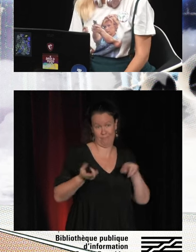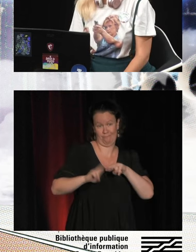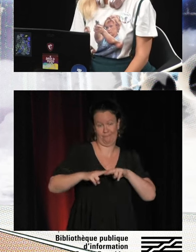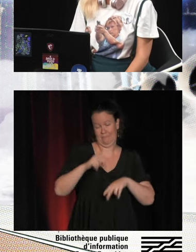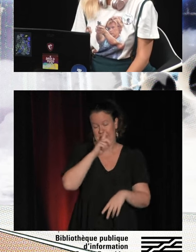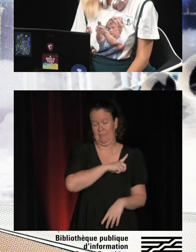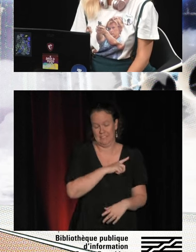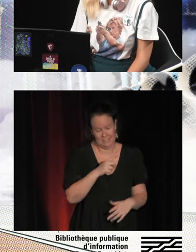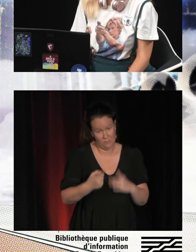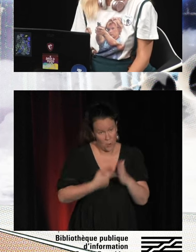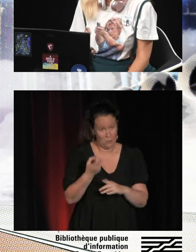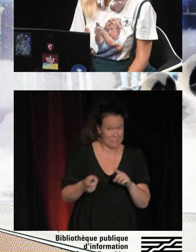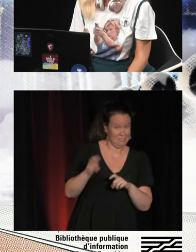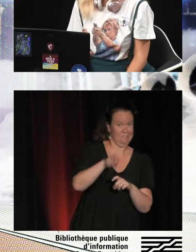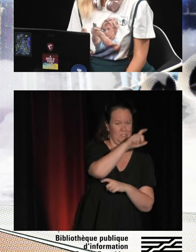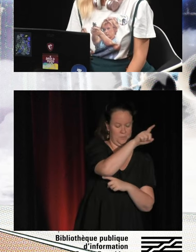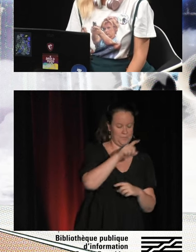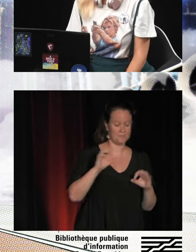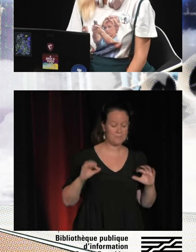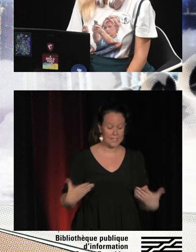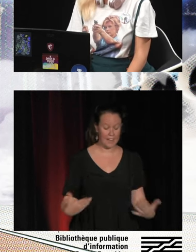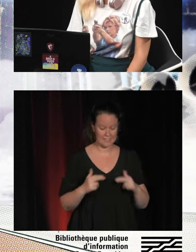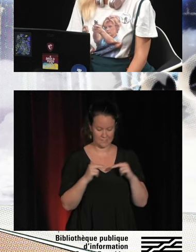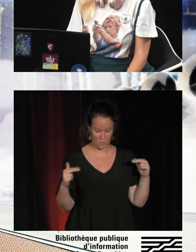tu meurs et tu recommences tout à la fin. Et nous voici.